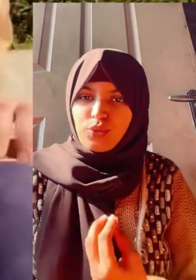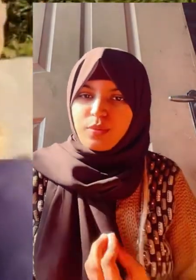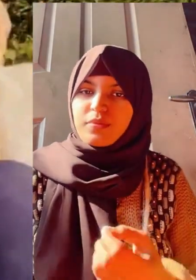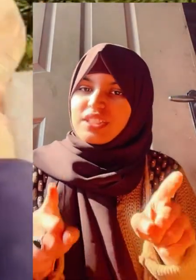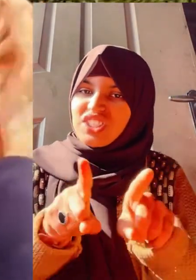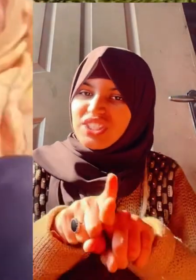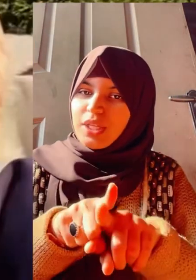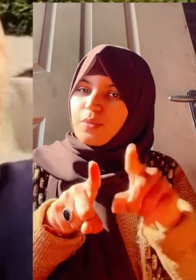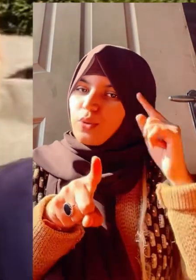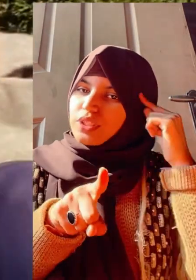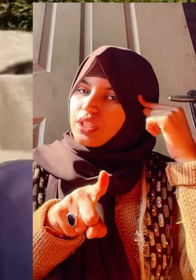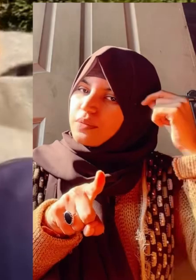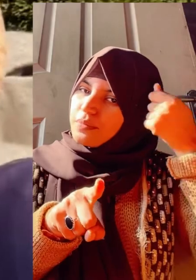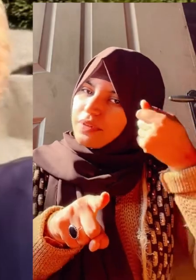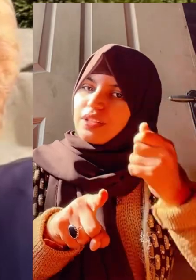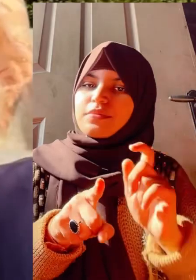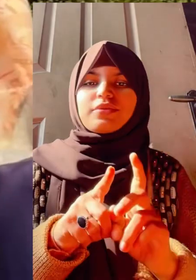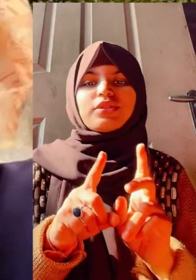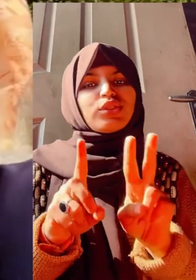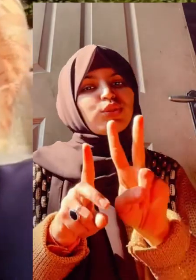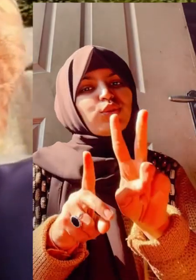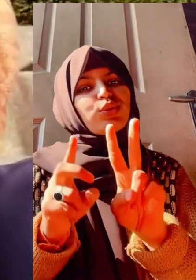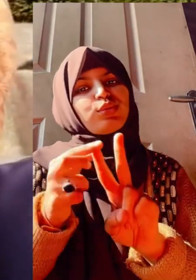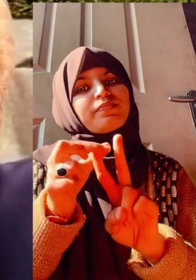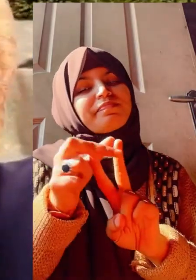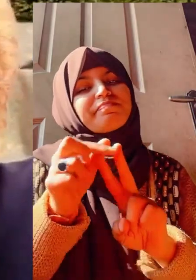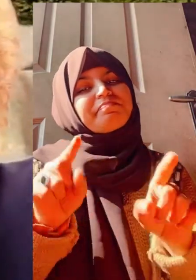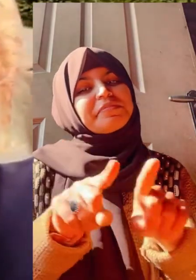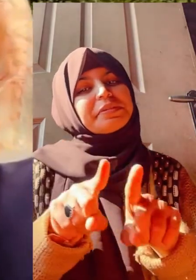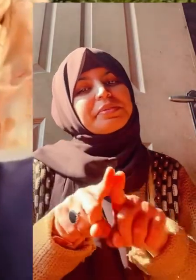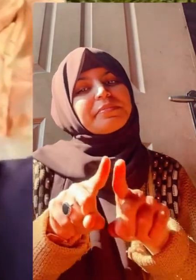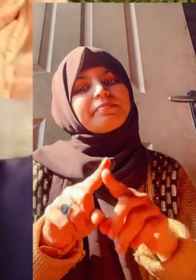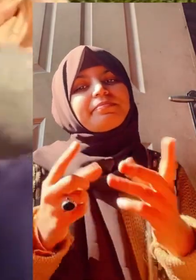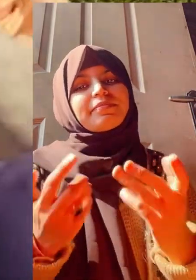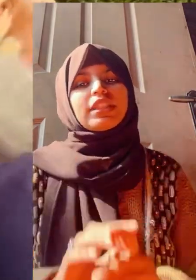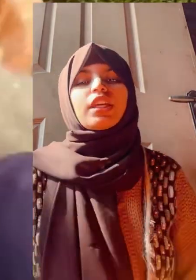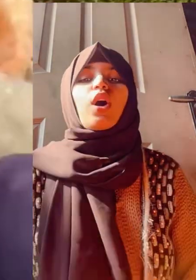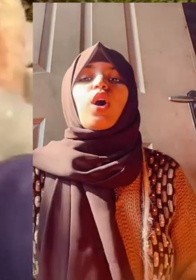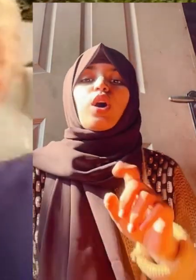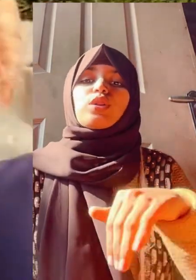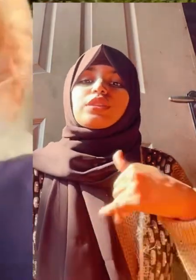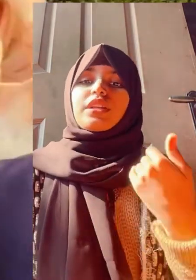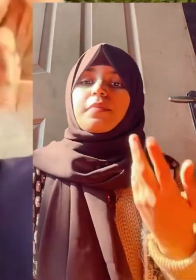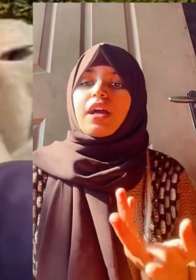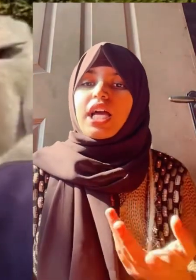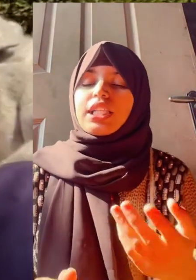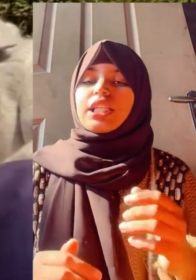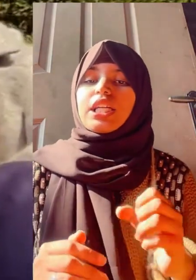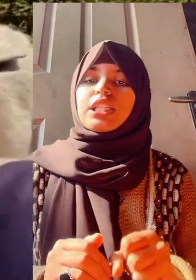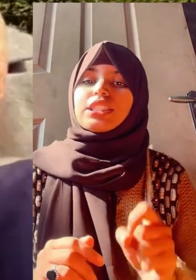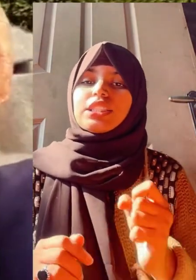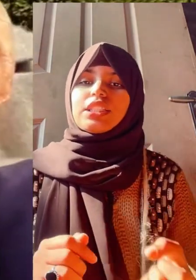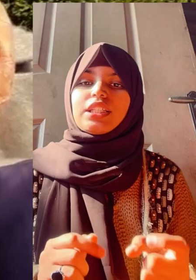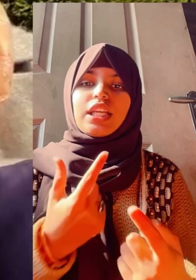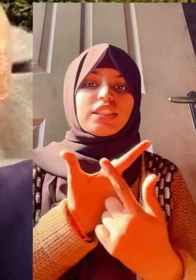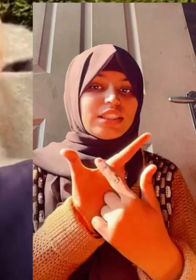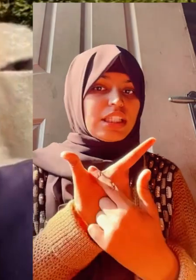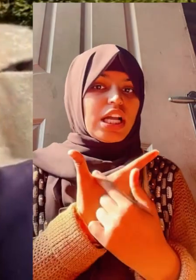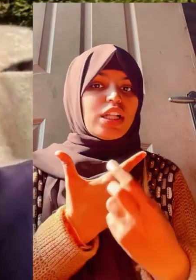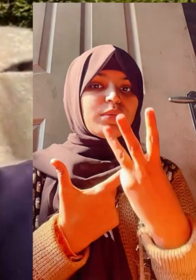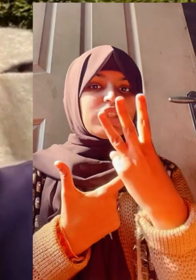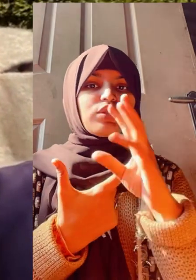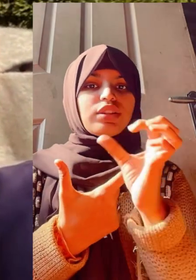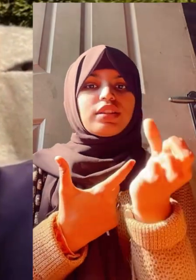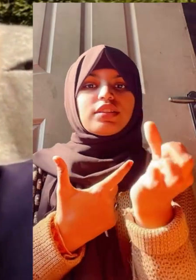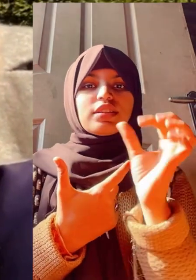हाँ वो थी मैं, जो मासूमाना बेवकूफ आप कह सकते हैं कि चेक करें। लेकिन हम लोगों ने